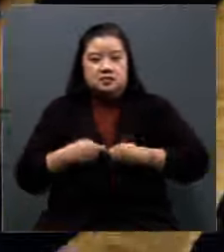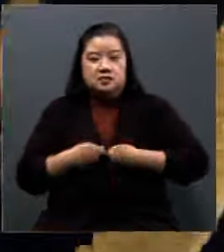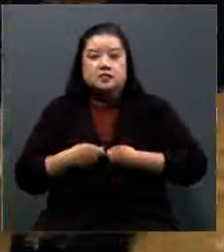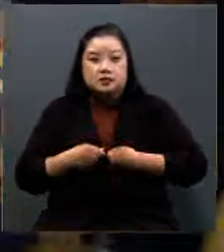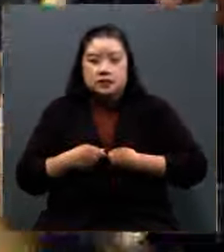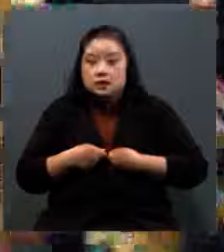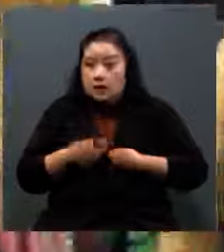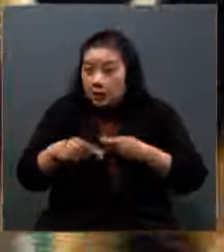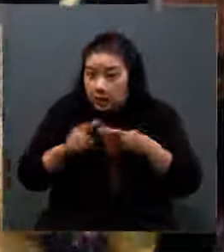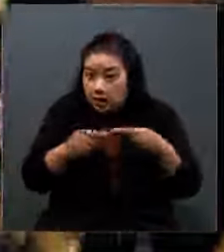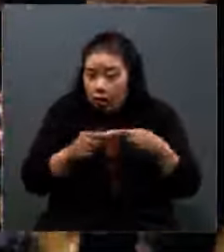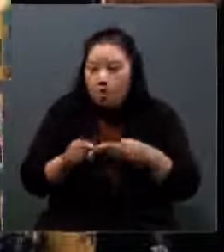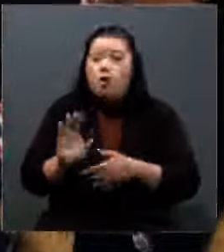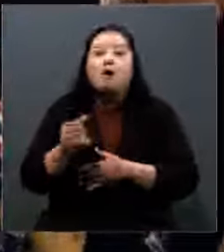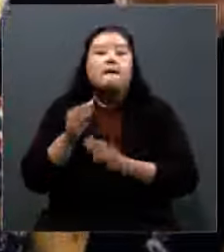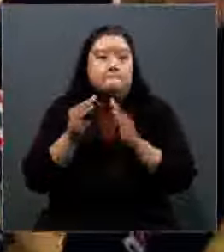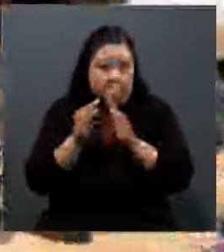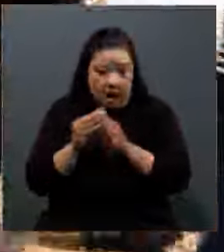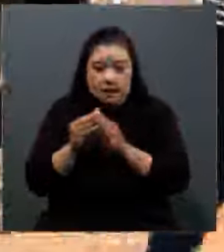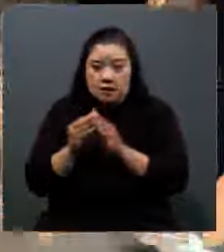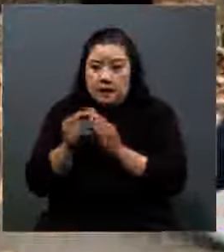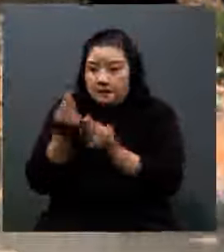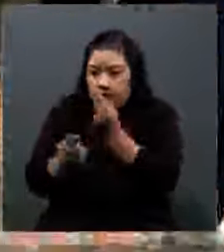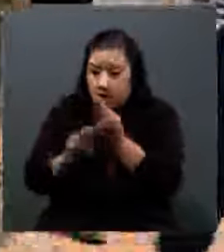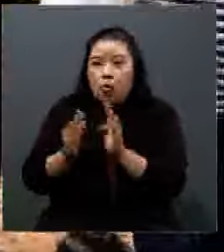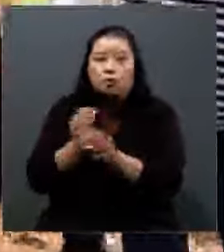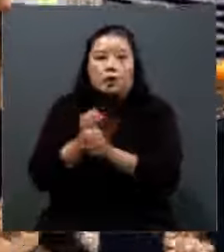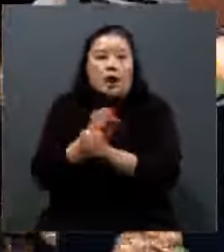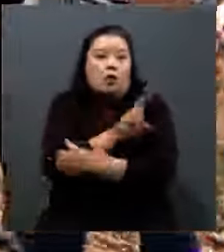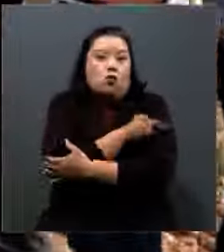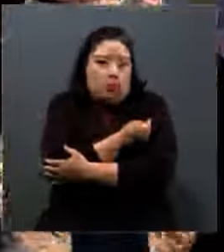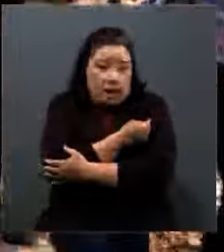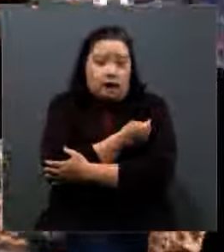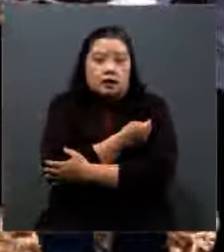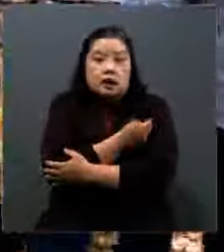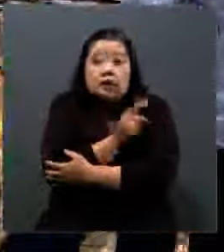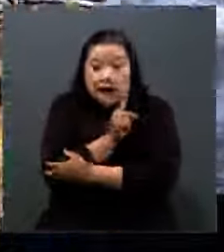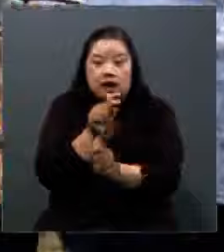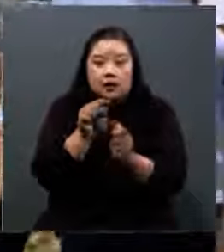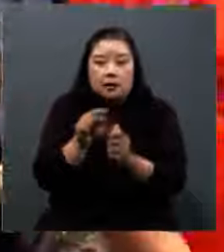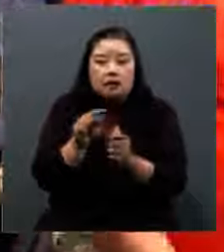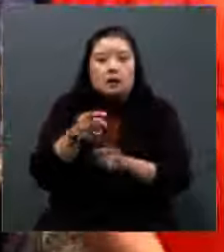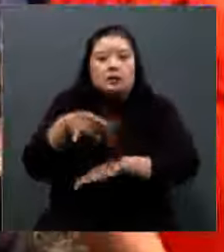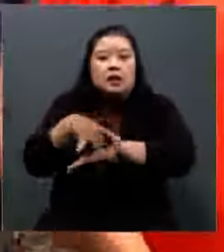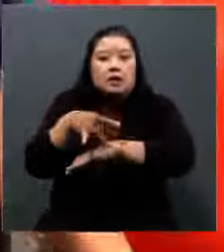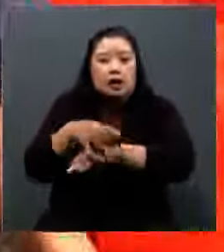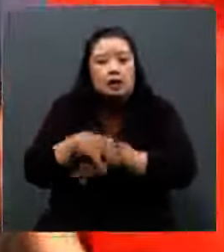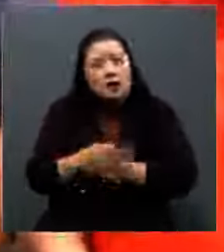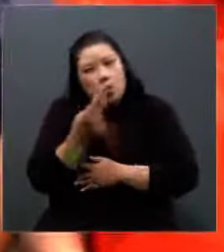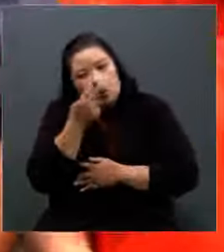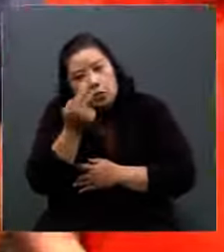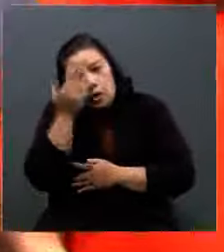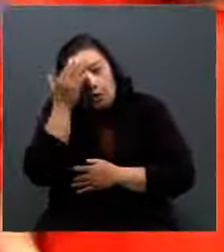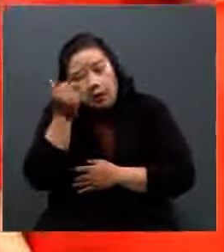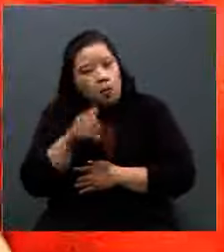ไปต่อครับไปตรวจเยี่ยมบ้านพักบุคลากรทางการแพทย์โรงพยาบาลแม่แตง ซึ่งปรากฏว่าสภาพคุณผู้ชมดูมันค่อนข้างทรุดโทรมนะ